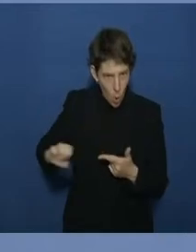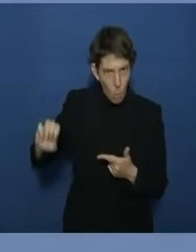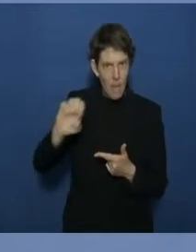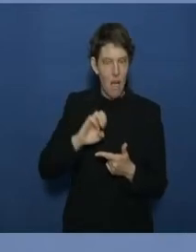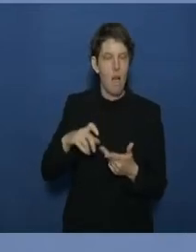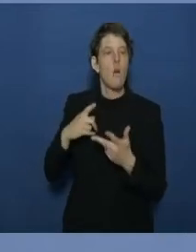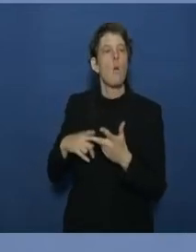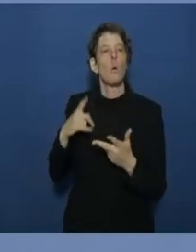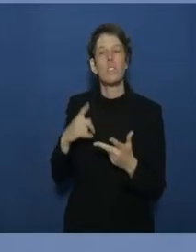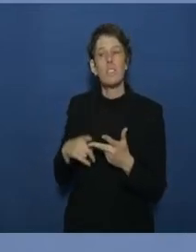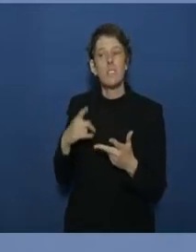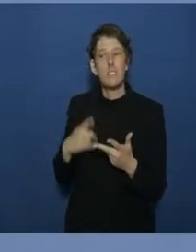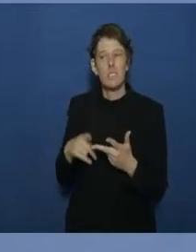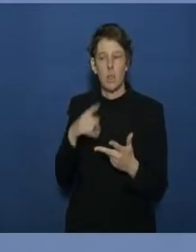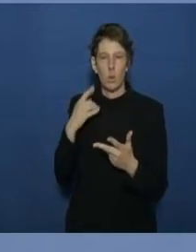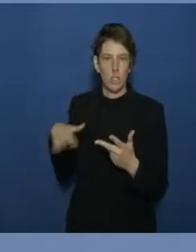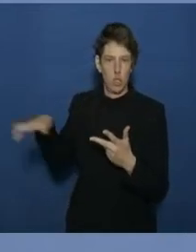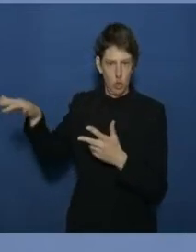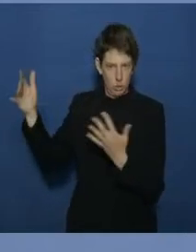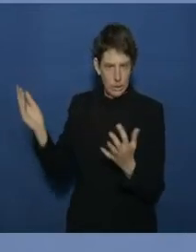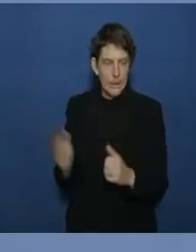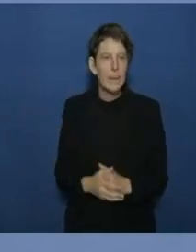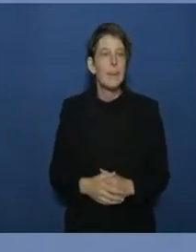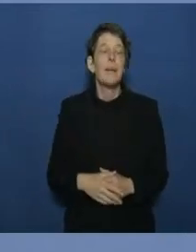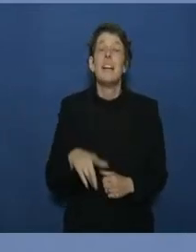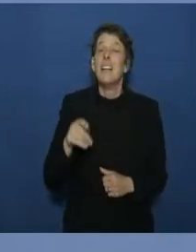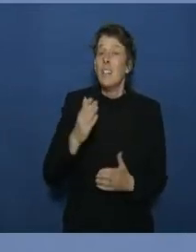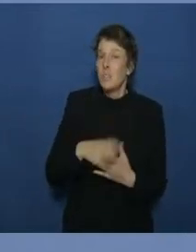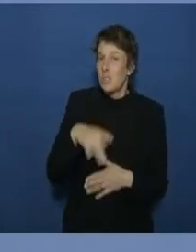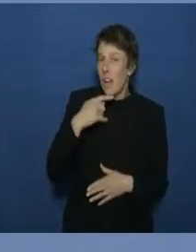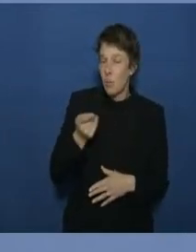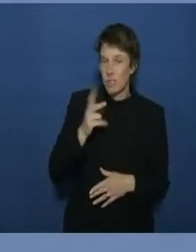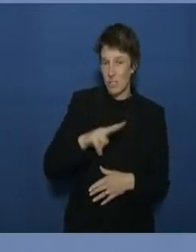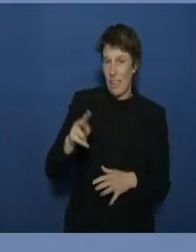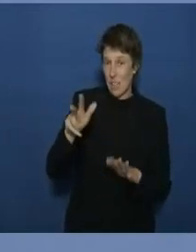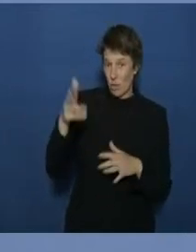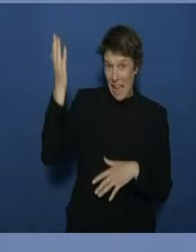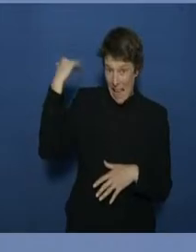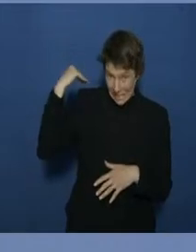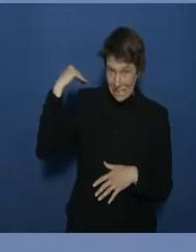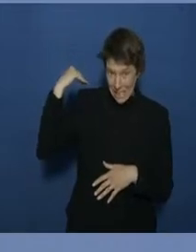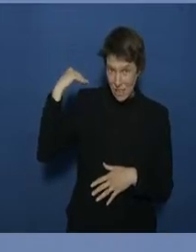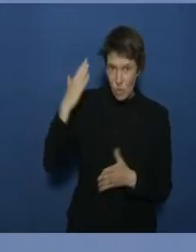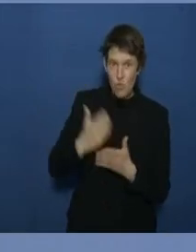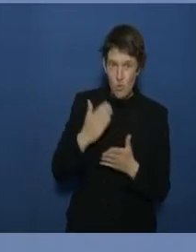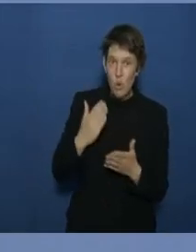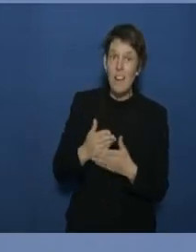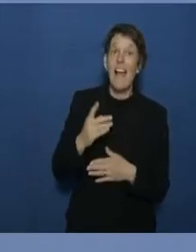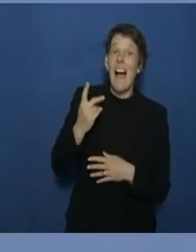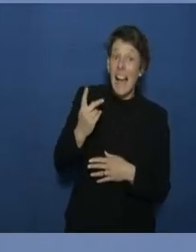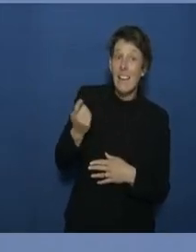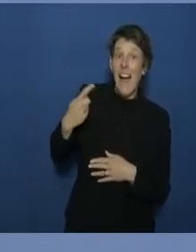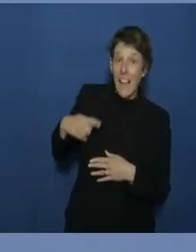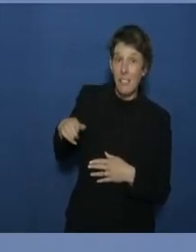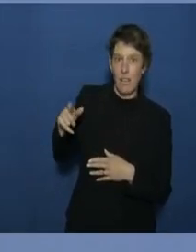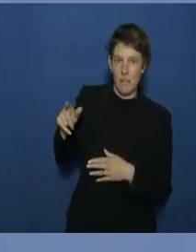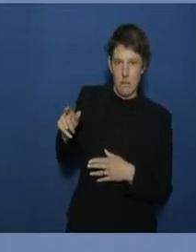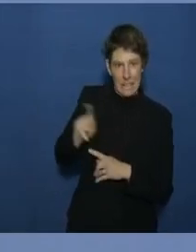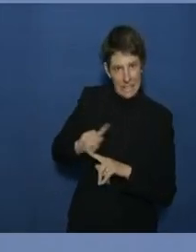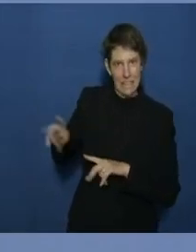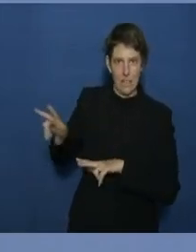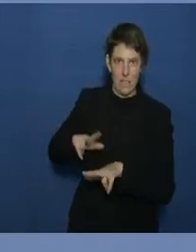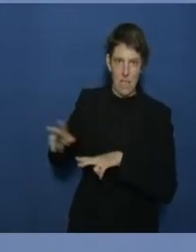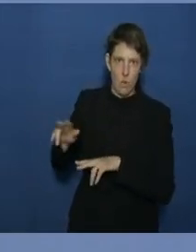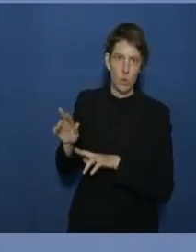erinnern, dass schon im Jahre 2018 eine weitere Nichtregierungsorganisation als unerwünscht bezeichnet